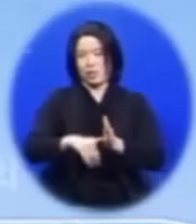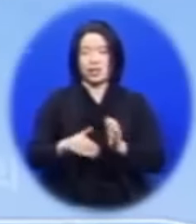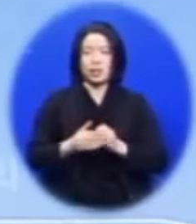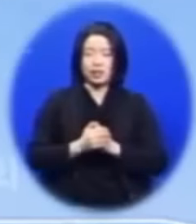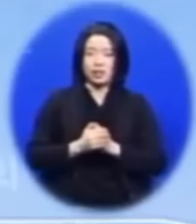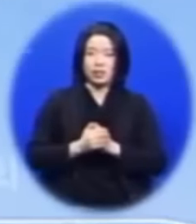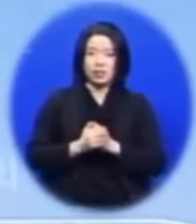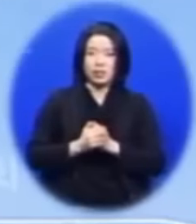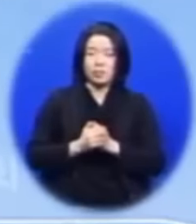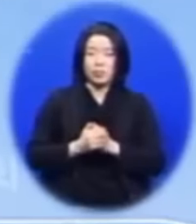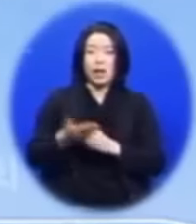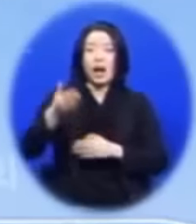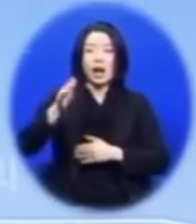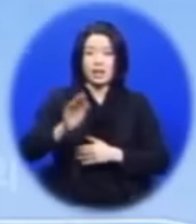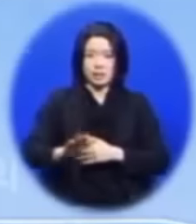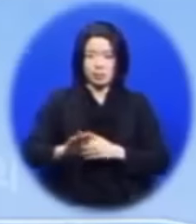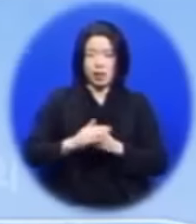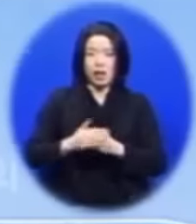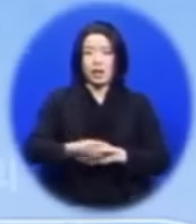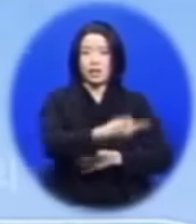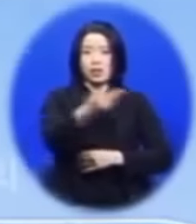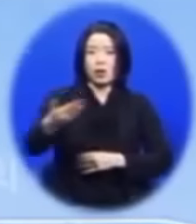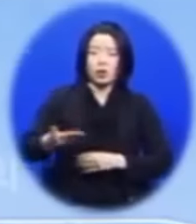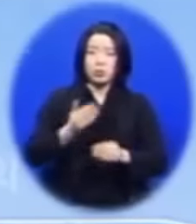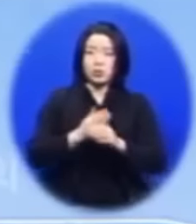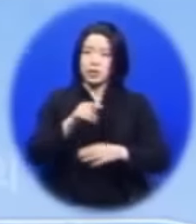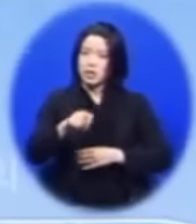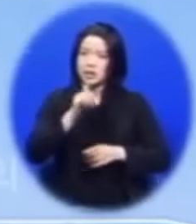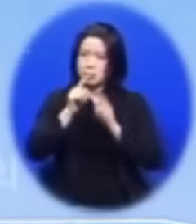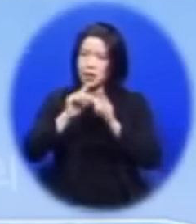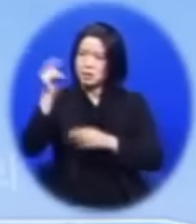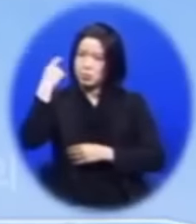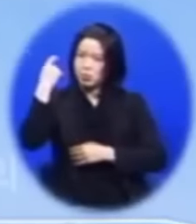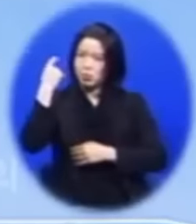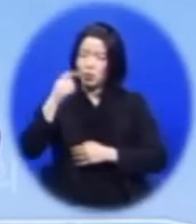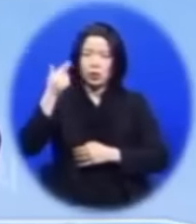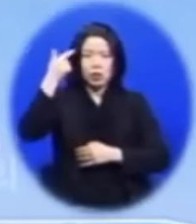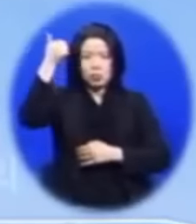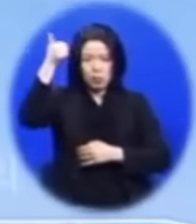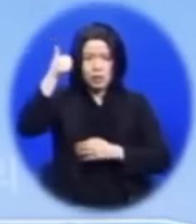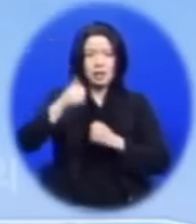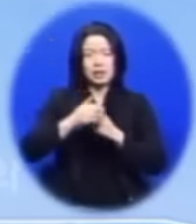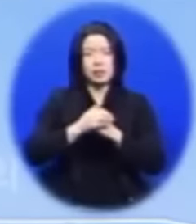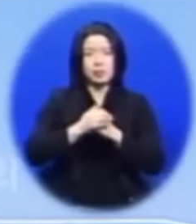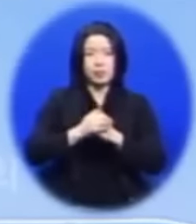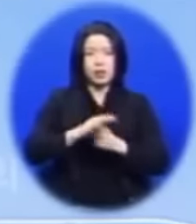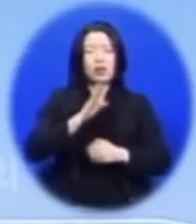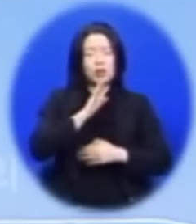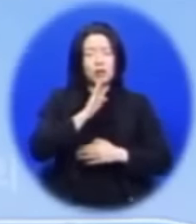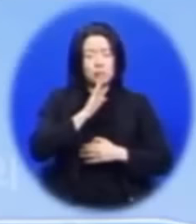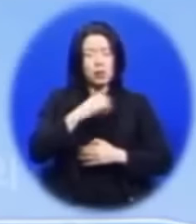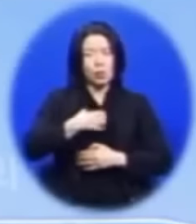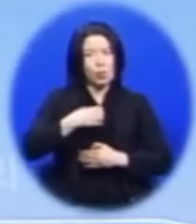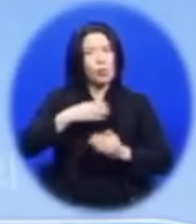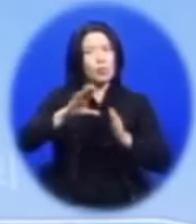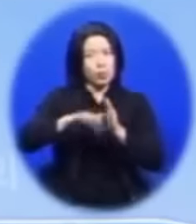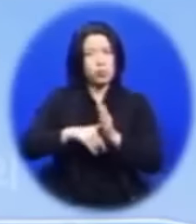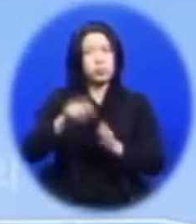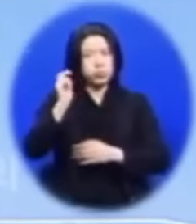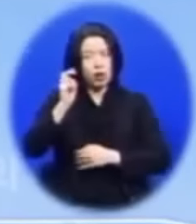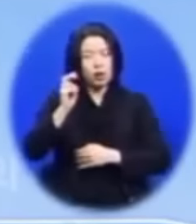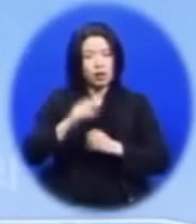위기였죠 근데 여러분 중에이 말씀을 듣고 목사님 아 참 위기 없겠네요